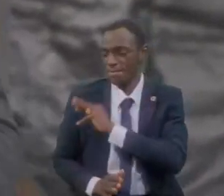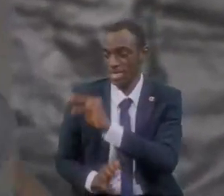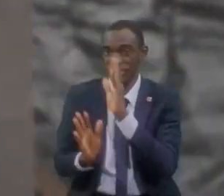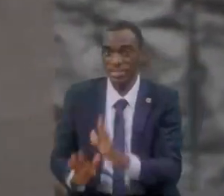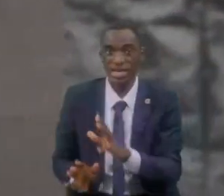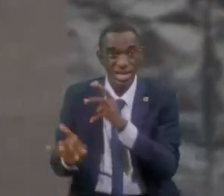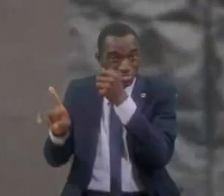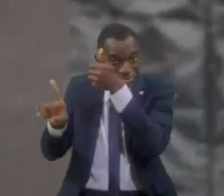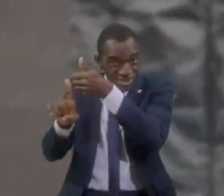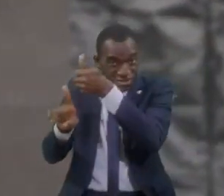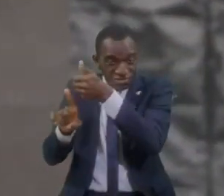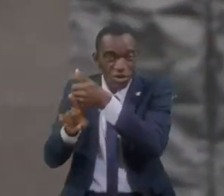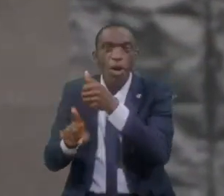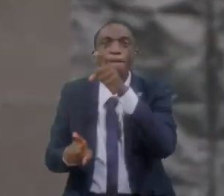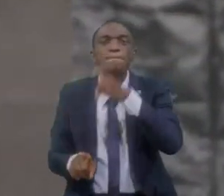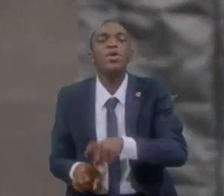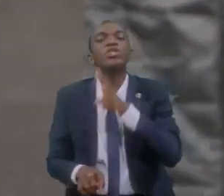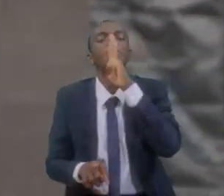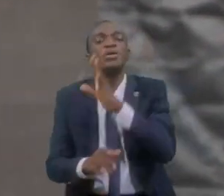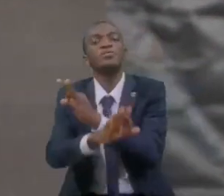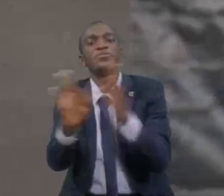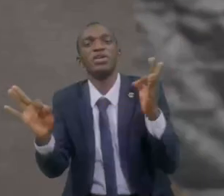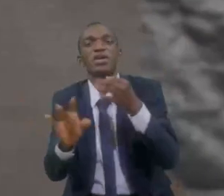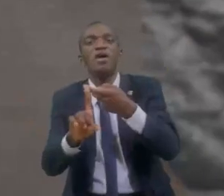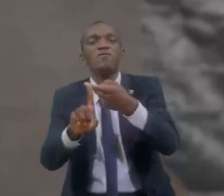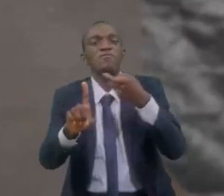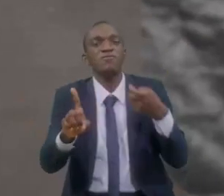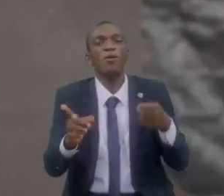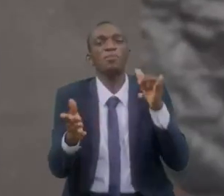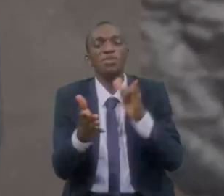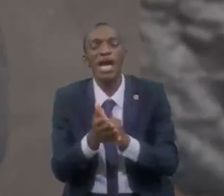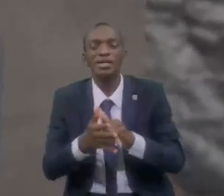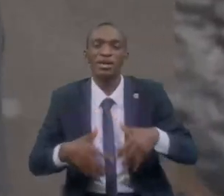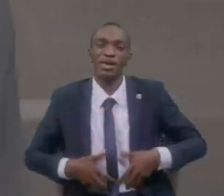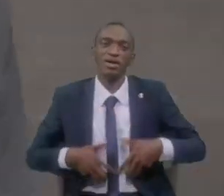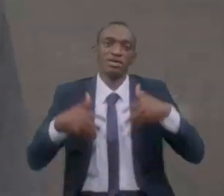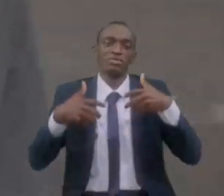l'évangéliste lui-même doit être libre de cette colère. Est-ce que nous